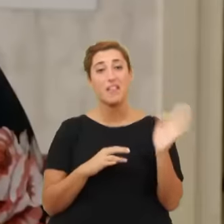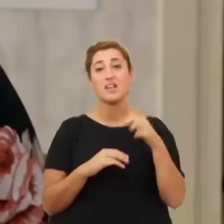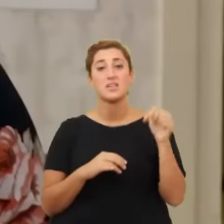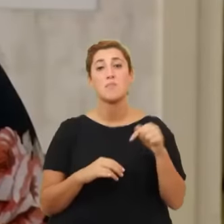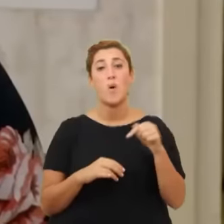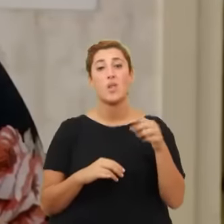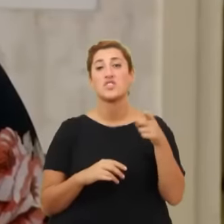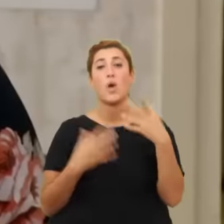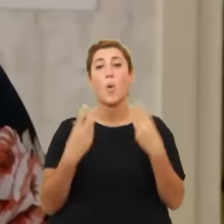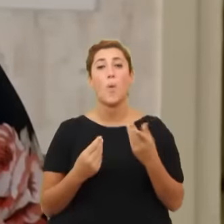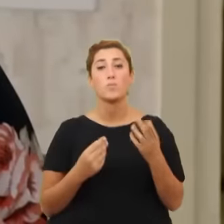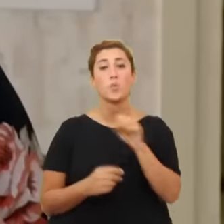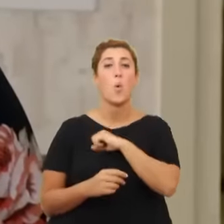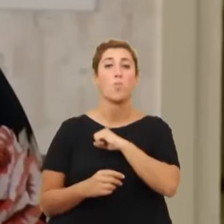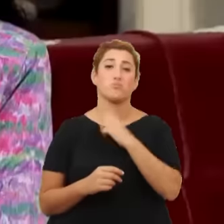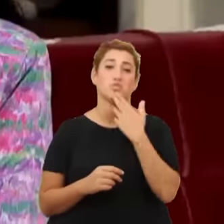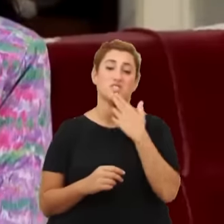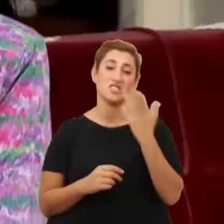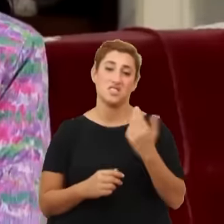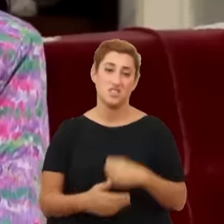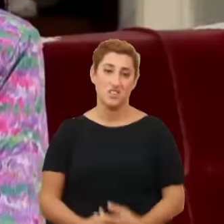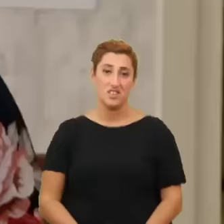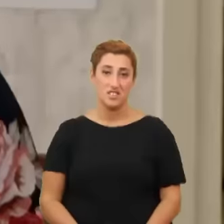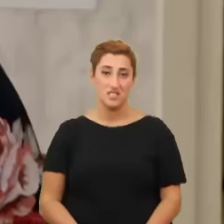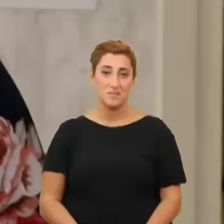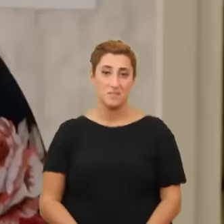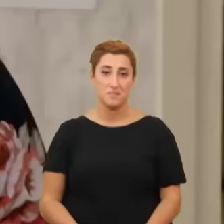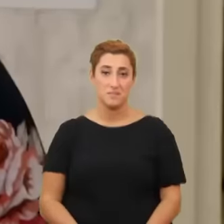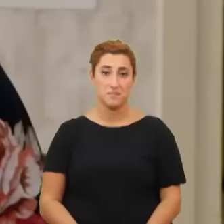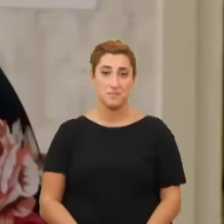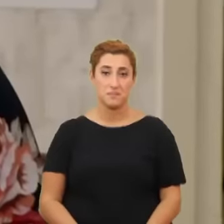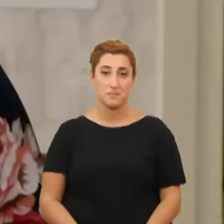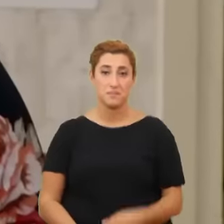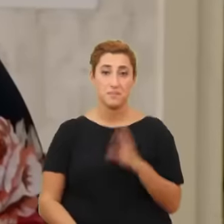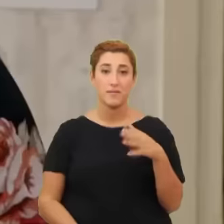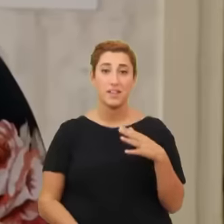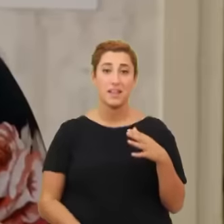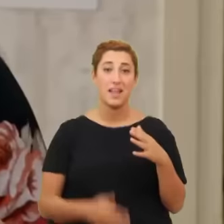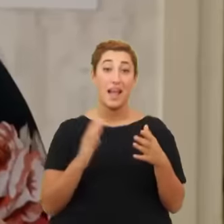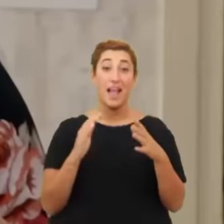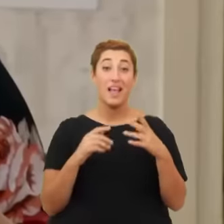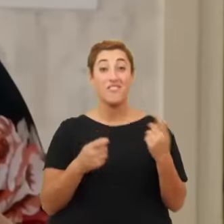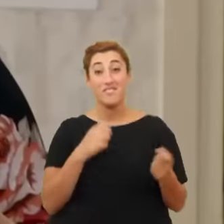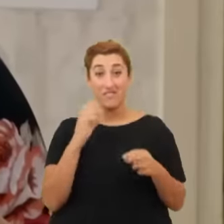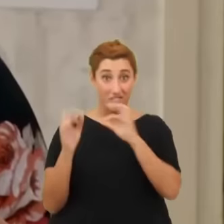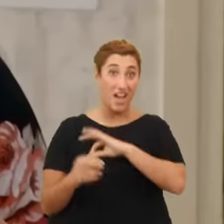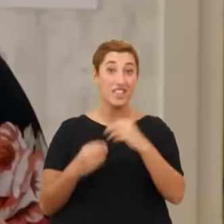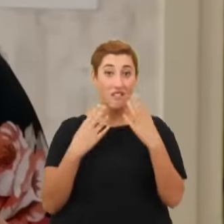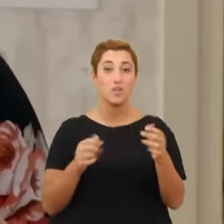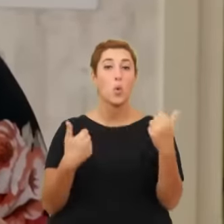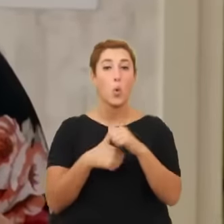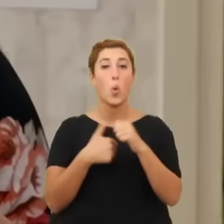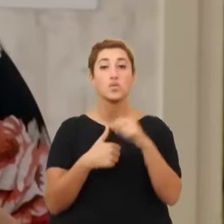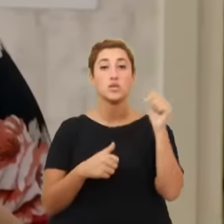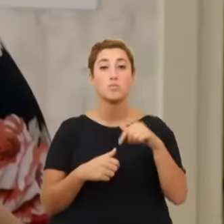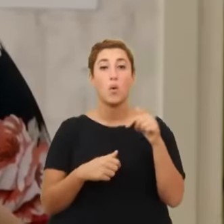böyle şey olmuş yani, korkmuş kızcağız. Hadi. Elinden gelse.